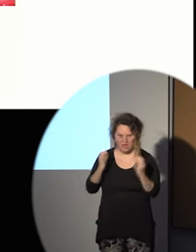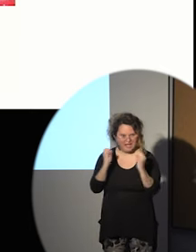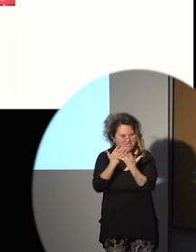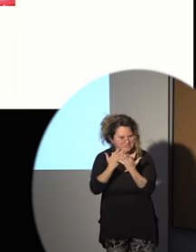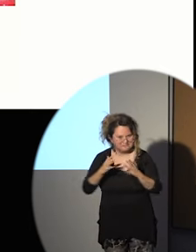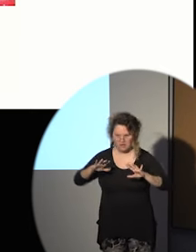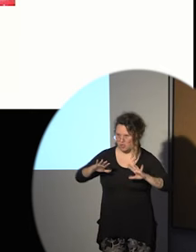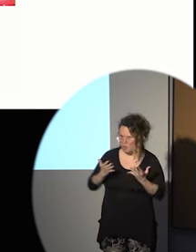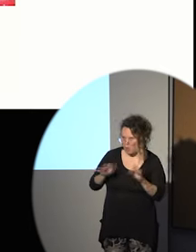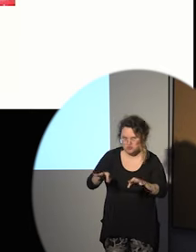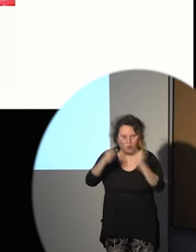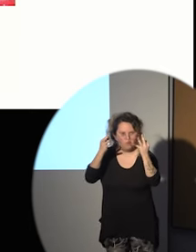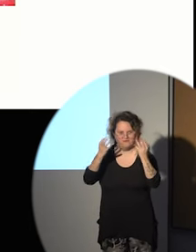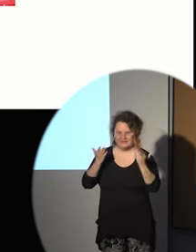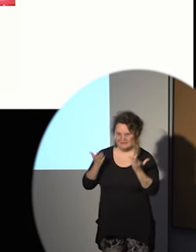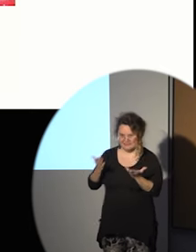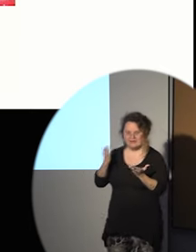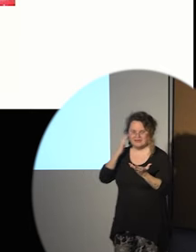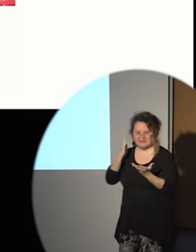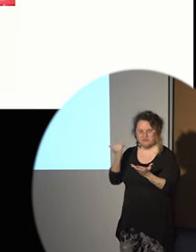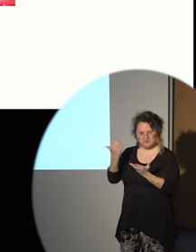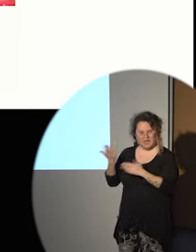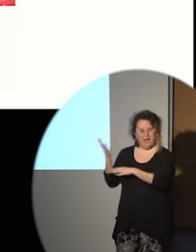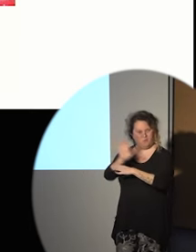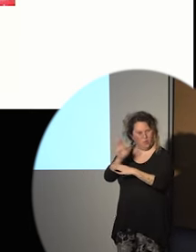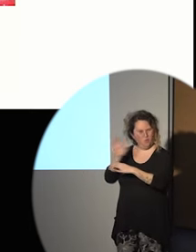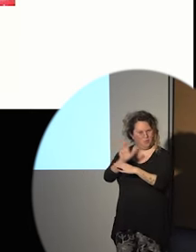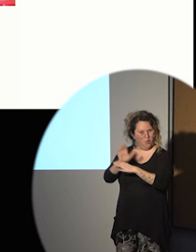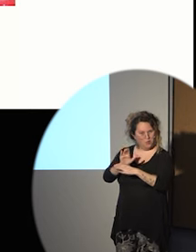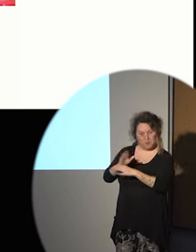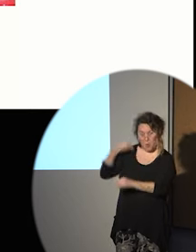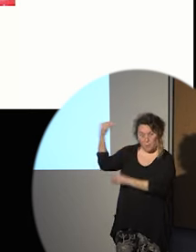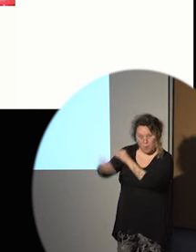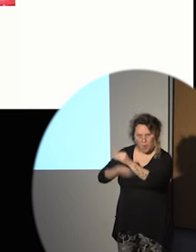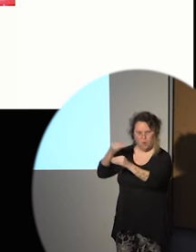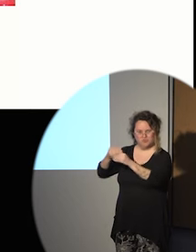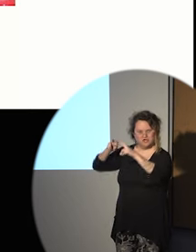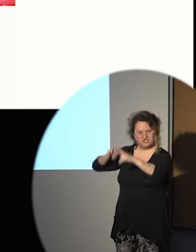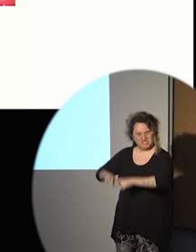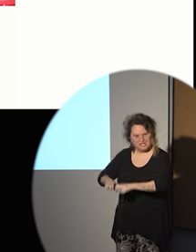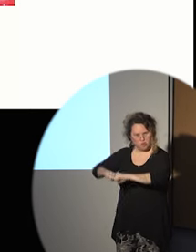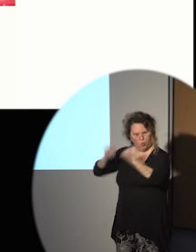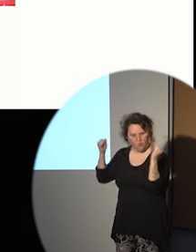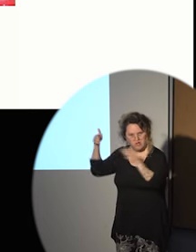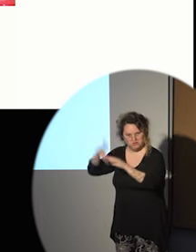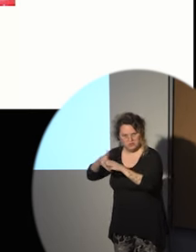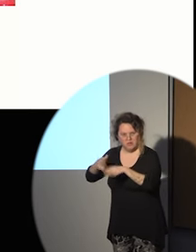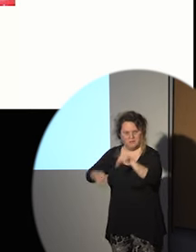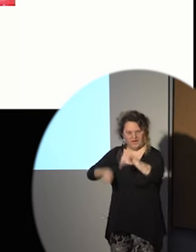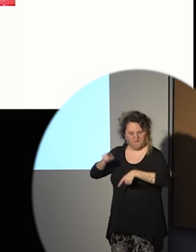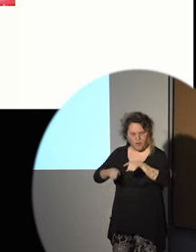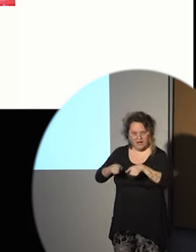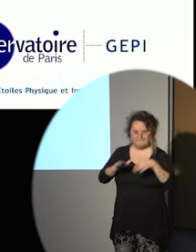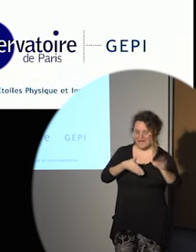beaucoup d'illustrations justement du monde de la recherche, comment la recherche travaille, comment elle fonctionne, ou comment parfois elle ne fonctionne pas.